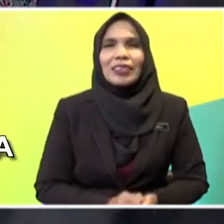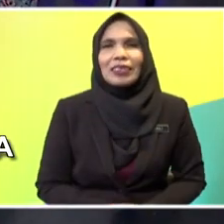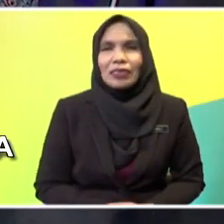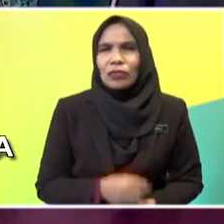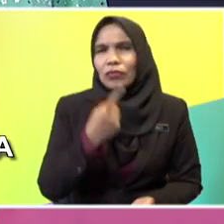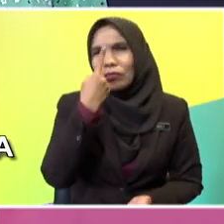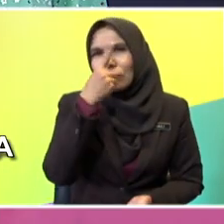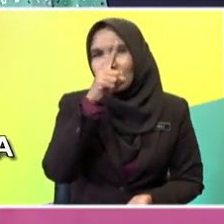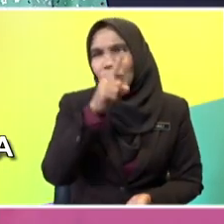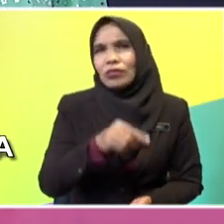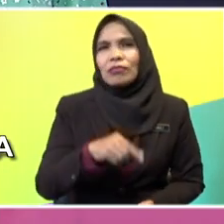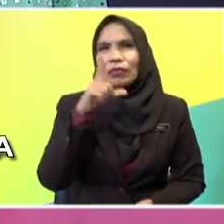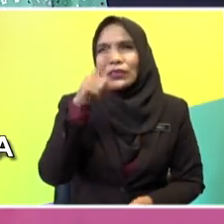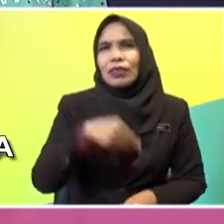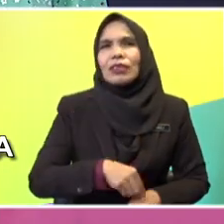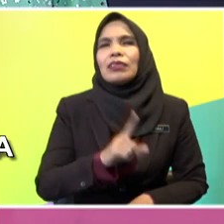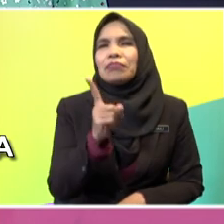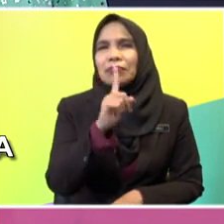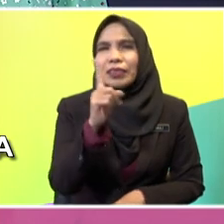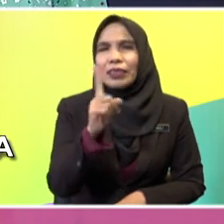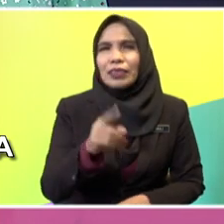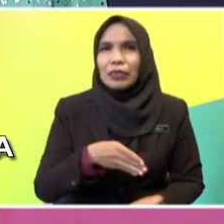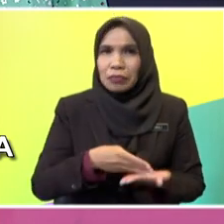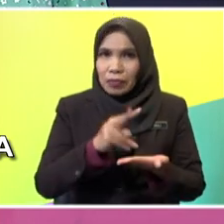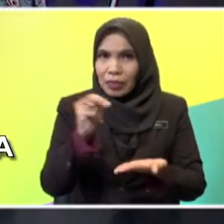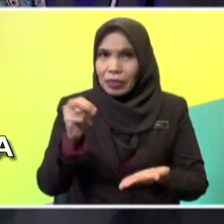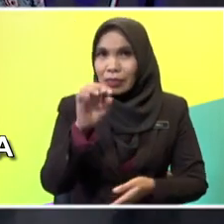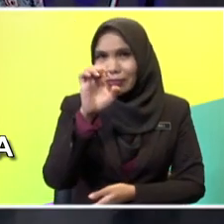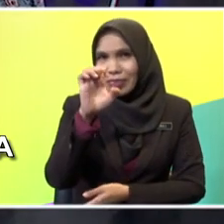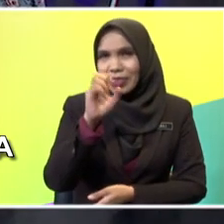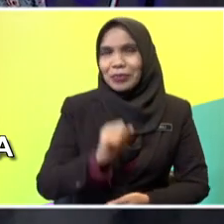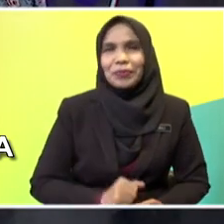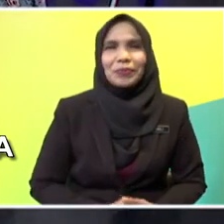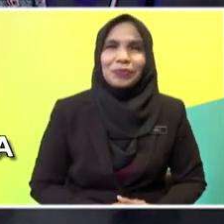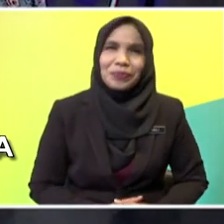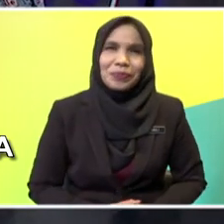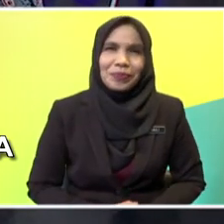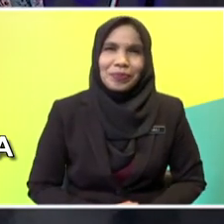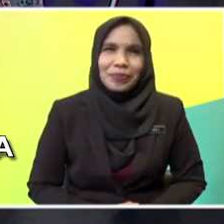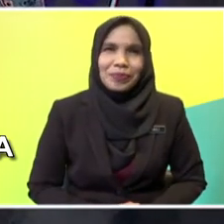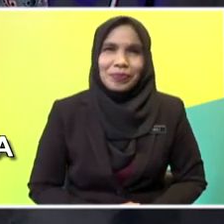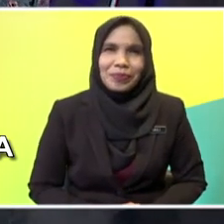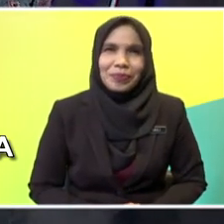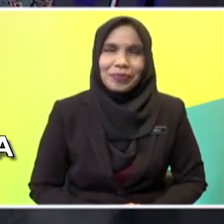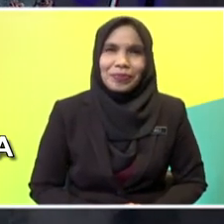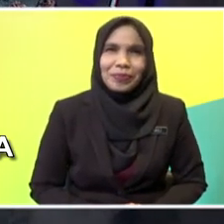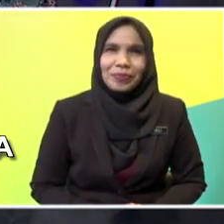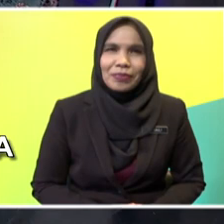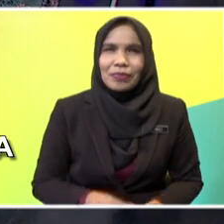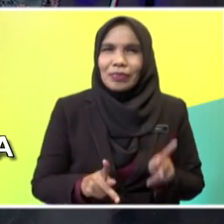mana bahagian E. E. E. Kalau tak salah saya, di sini, cikgu.